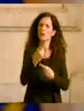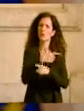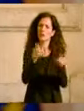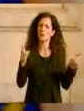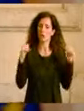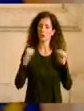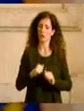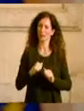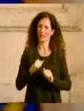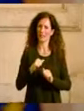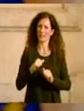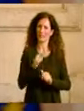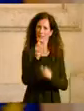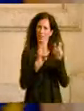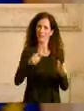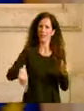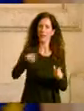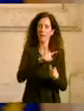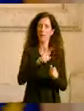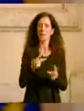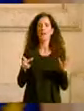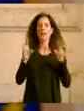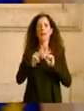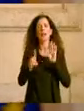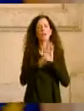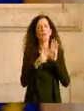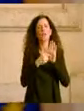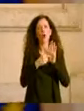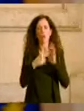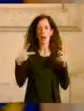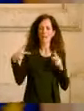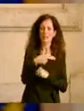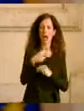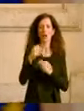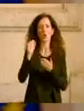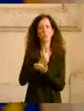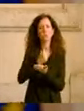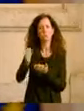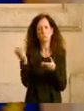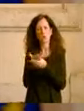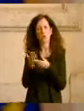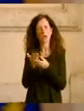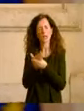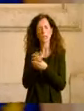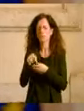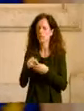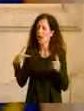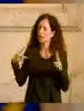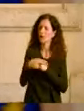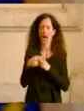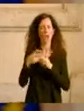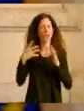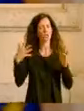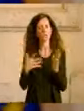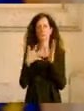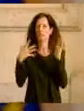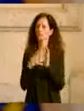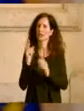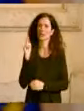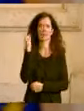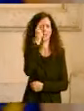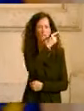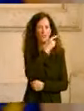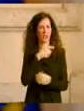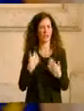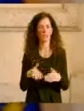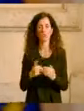della burocrazia è la riforma forse più difficile da realizzare, perché in tanti l'hanno voluta realizzare.